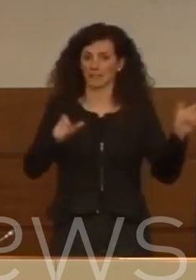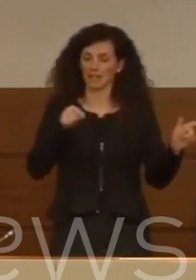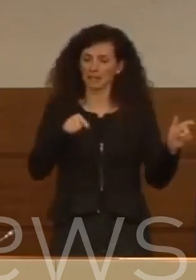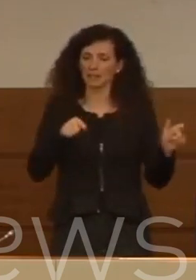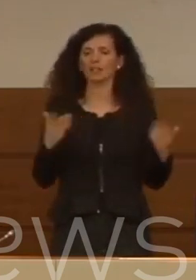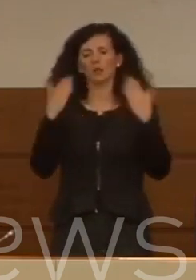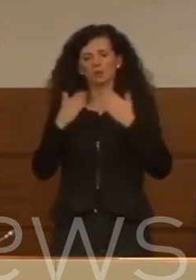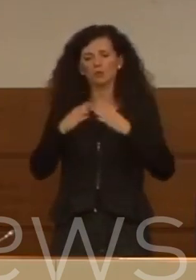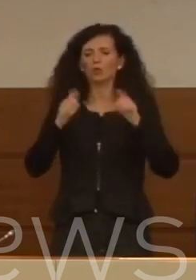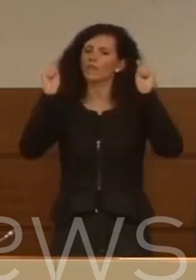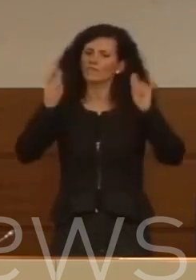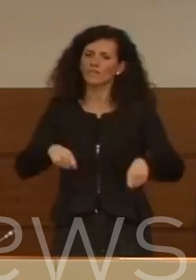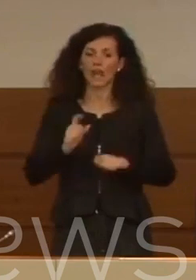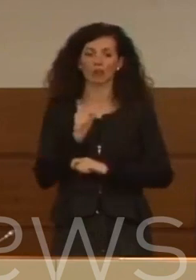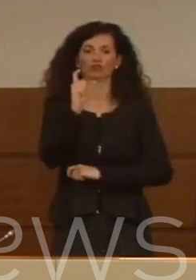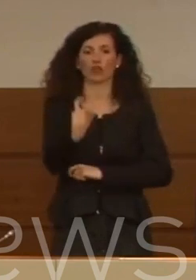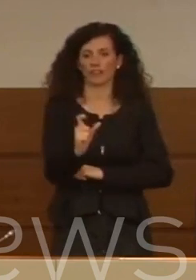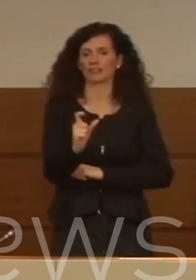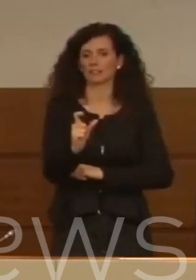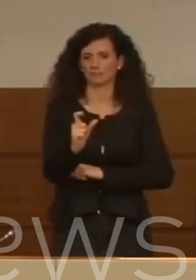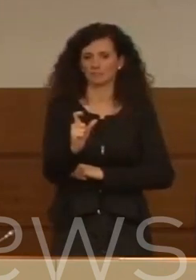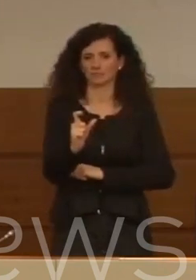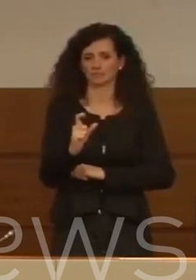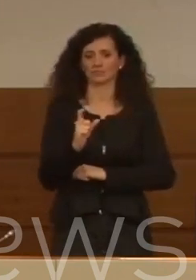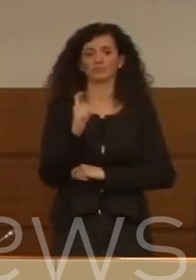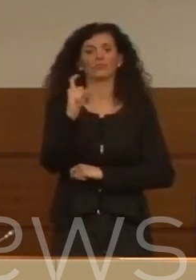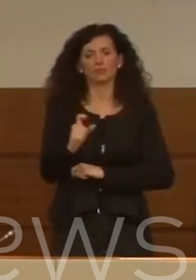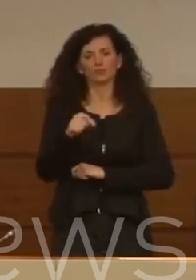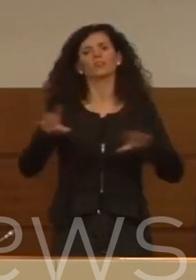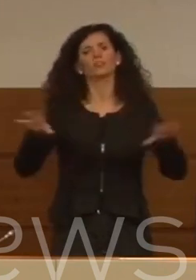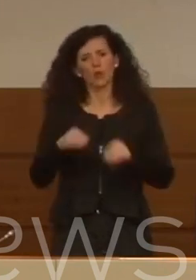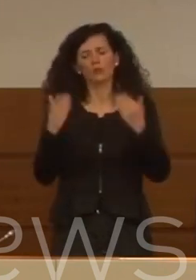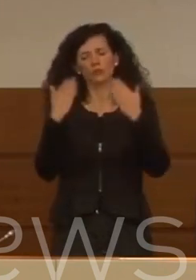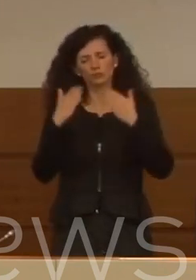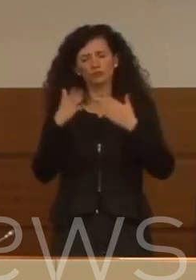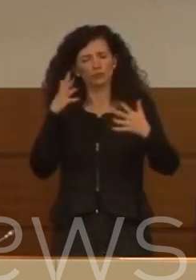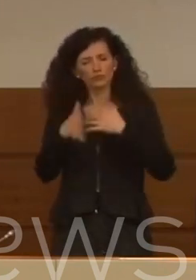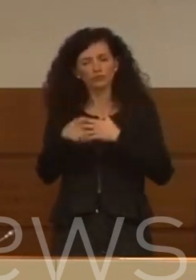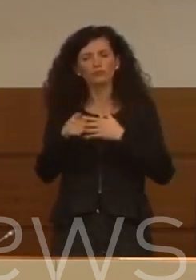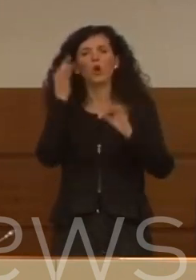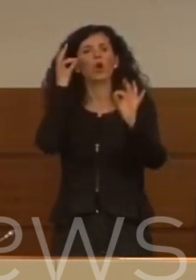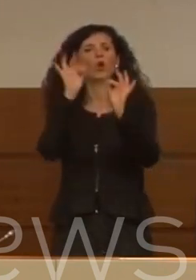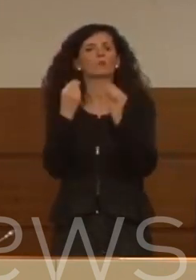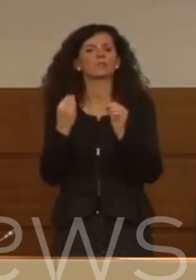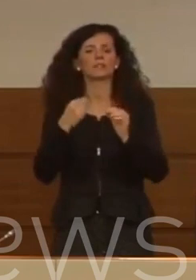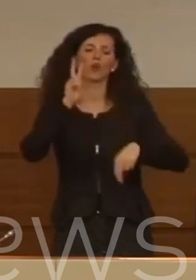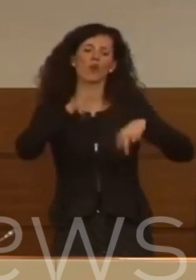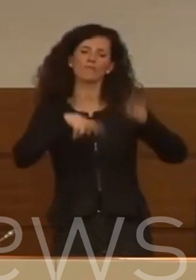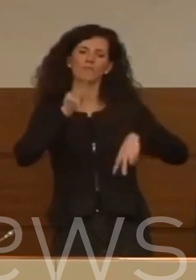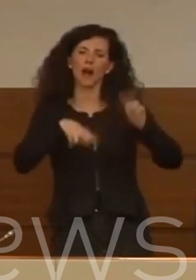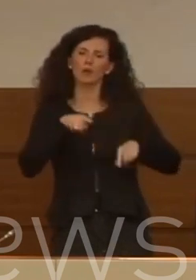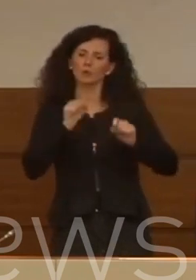giovedì prossimo e allo scopo di rapidamente valutare il possibile